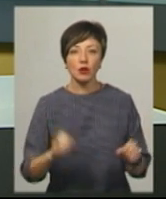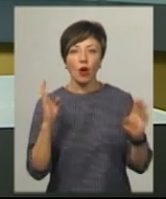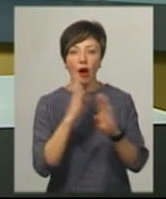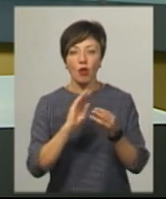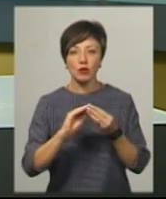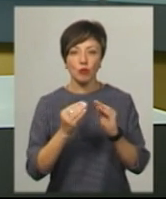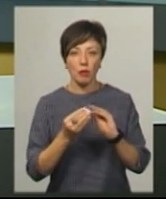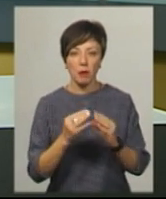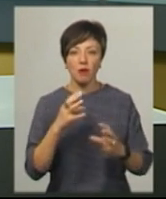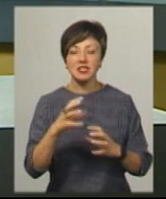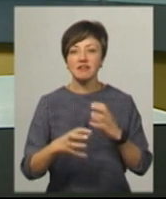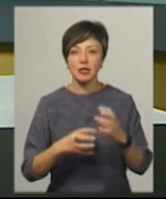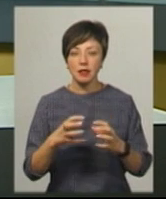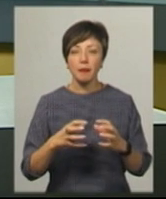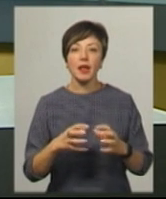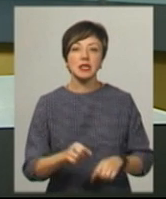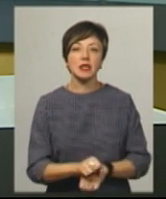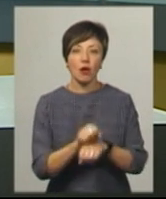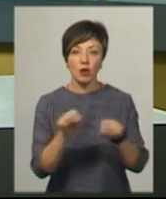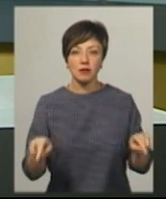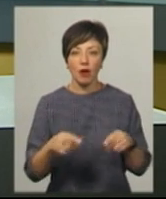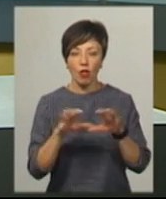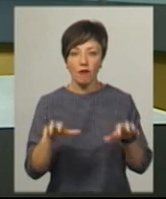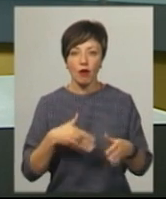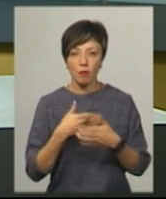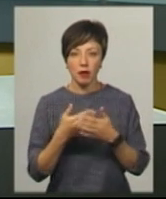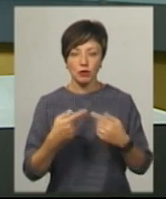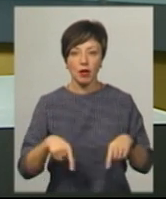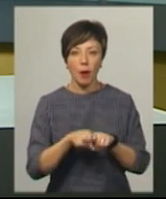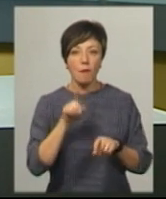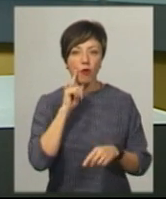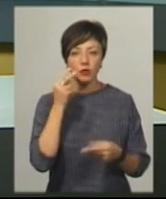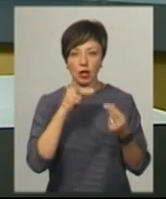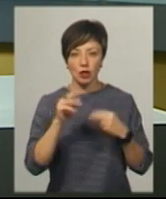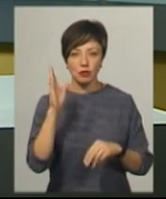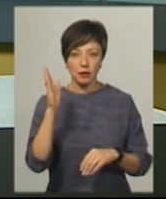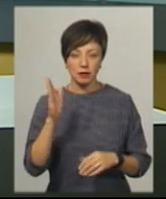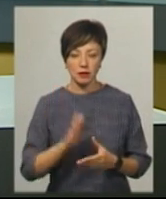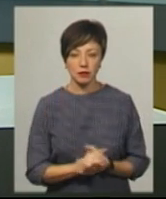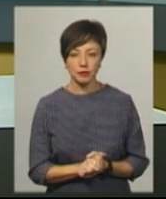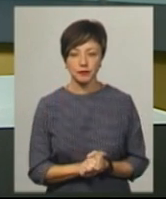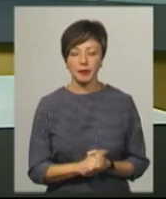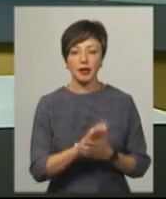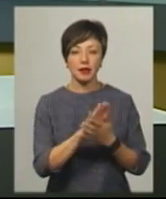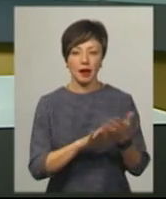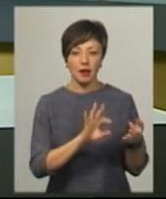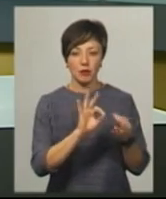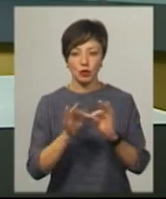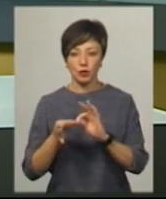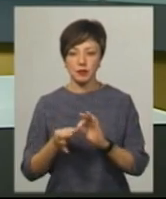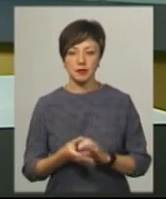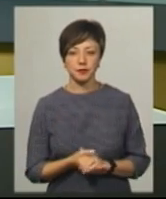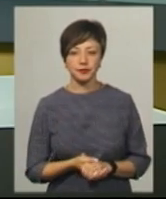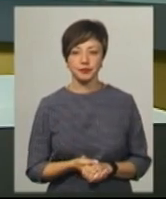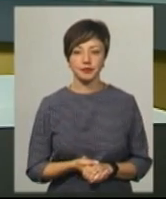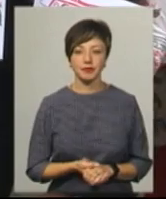проблем у світі. Страйк організувала голова громадської організації «Молодь за краще майбутнє» Леся Романюк. Подробиці у сюжеті Анастасії